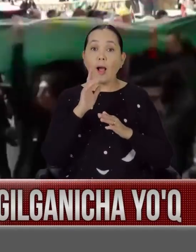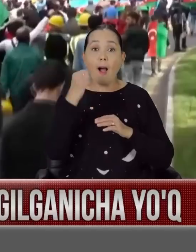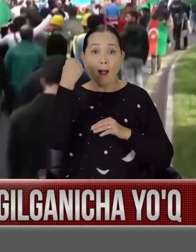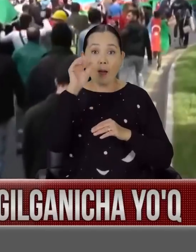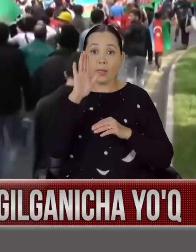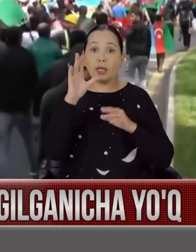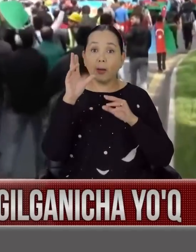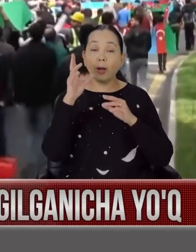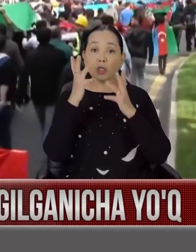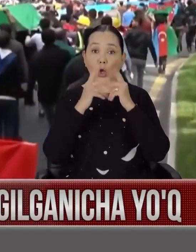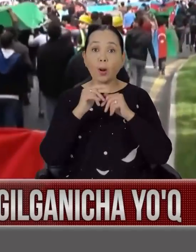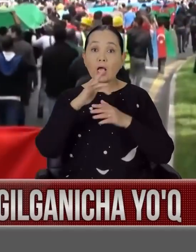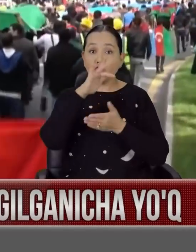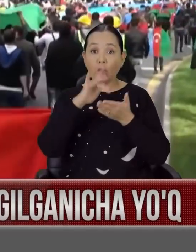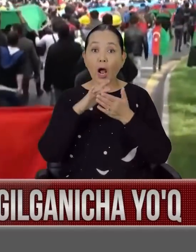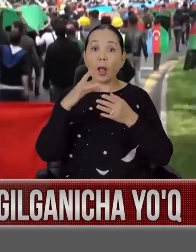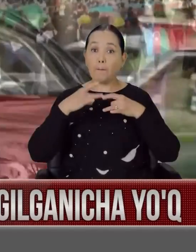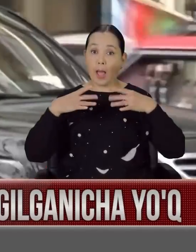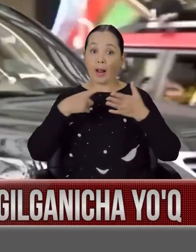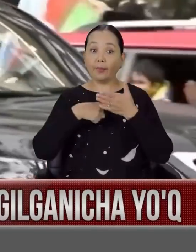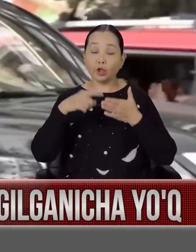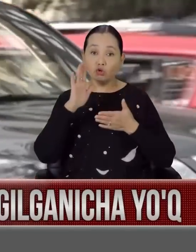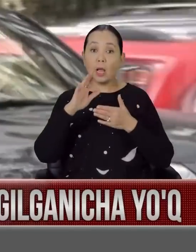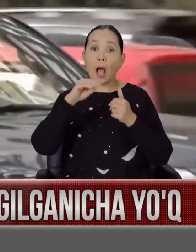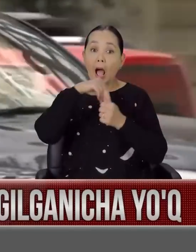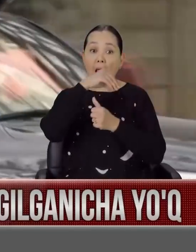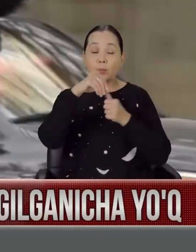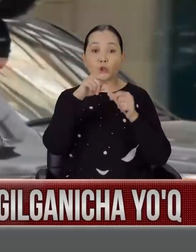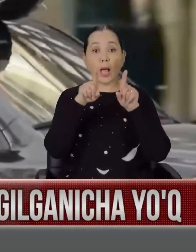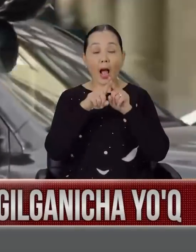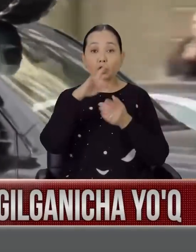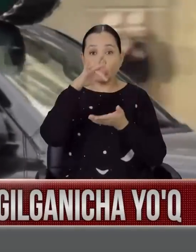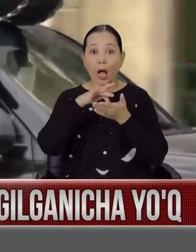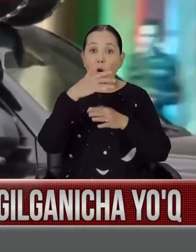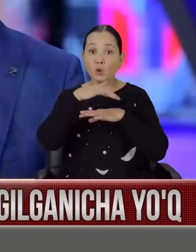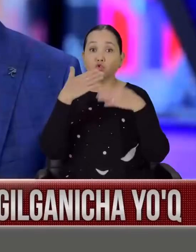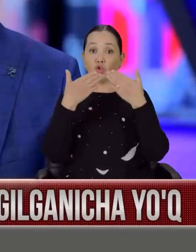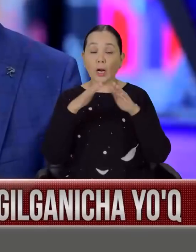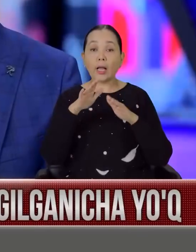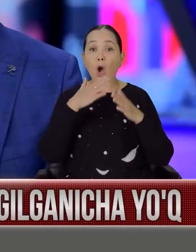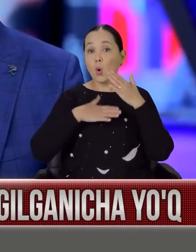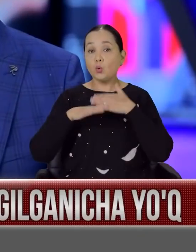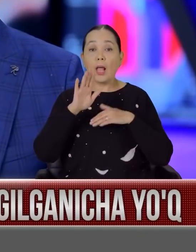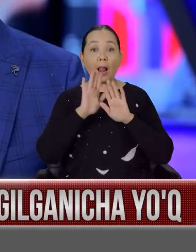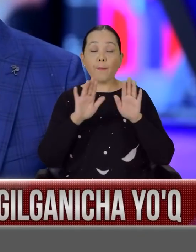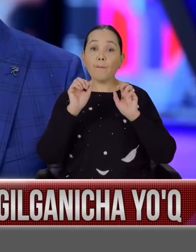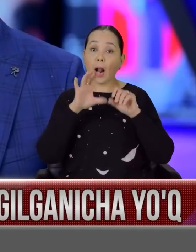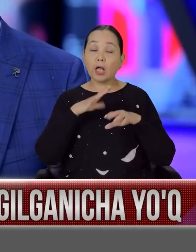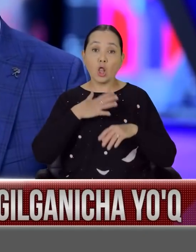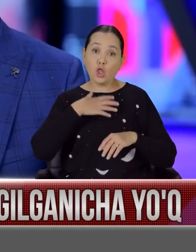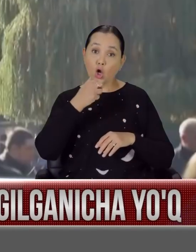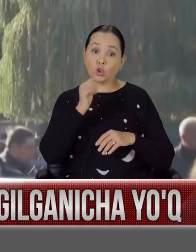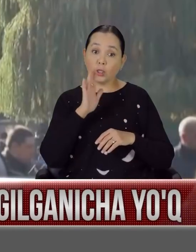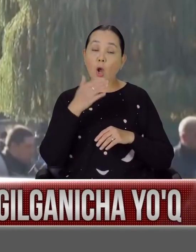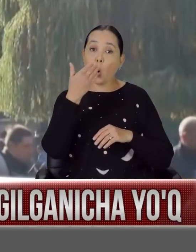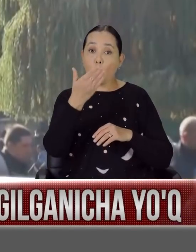g'alaba deb hisoblab, shahar ko'chalarida bayramni nishonlashmoqda. Armanistonliklar ham shahar ko'chalariga chiqishgan, ammo xursandchilikdan emas, balki